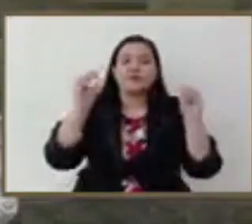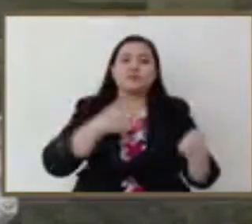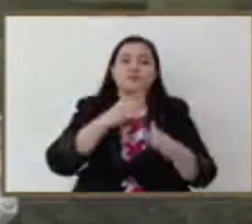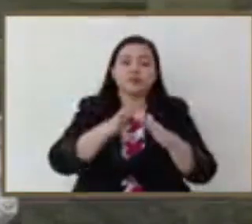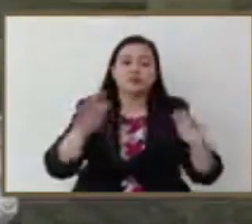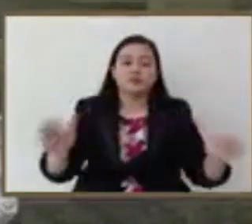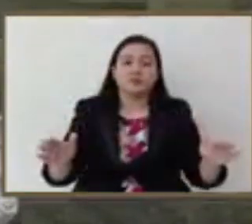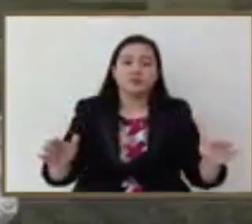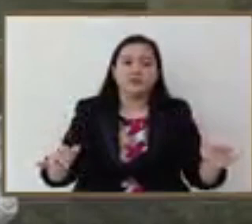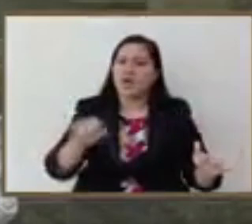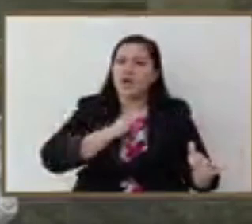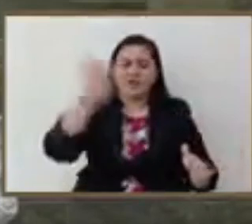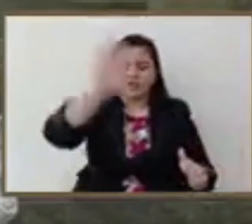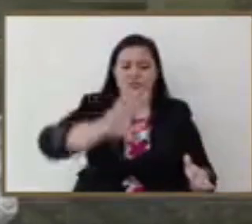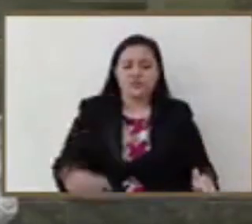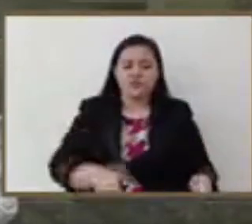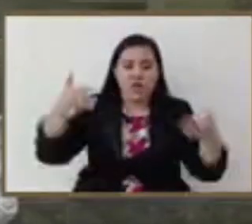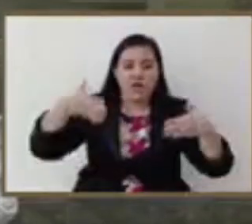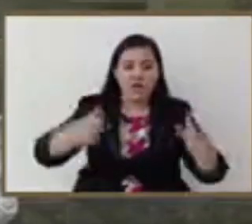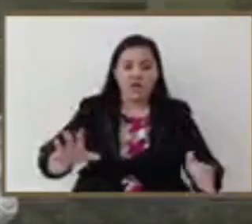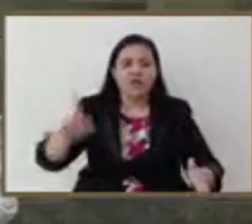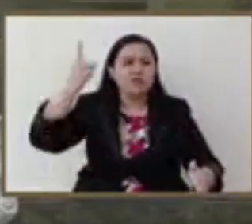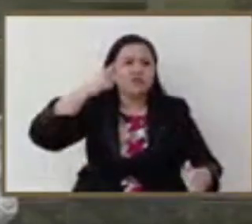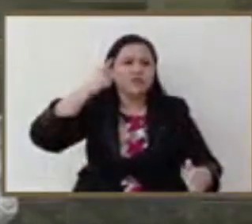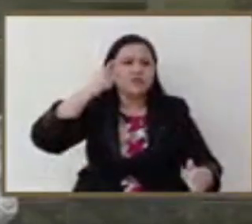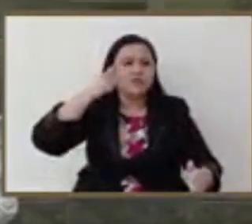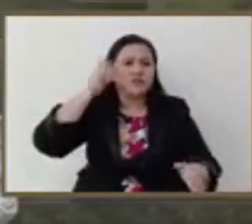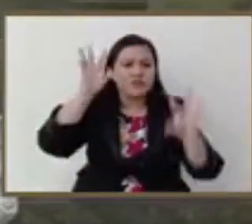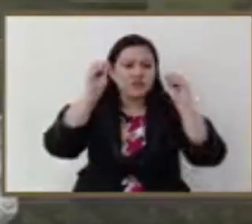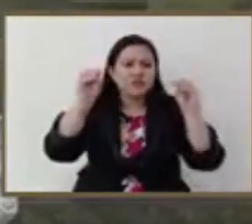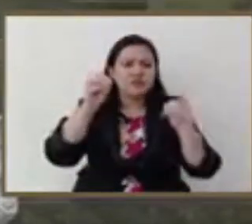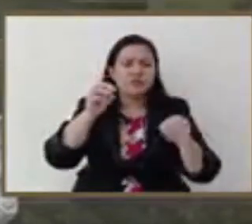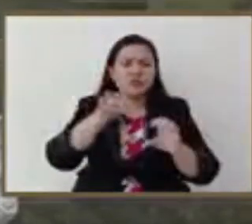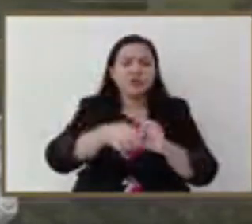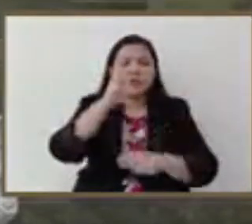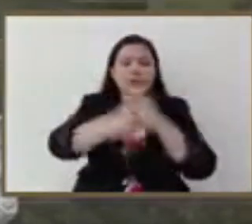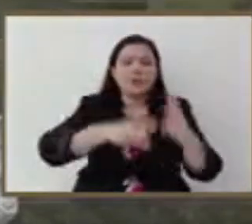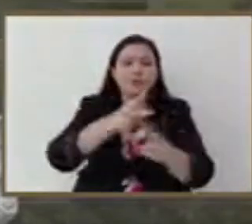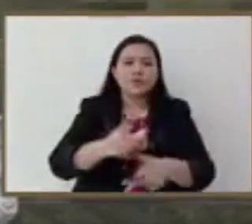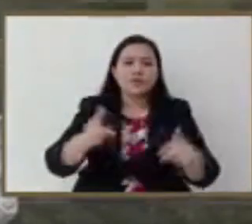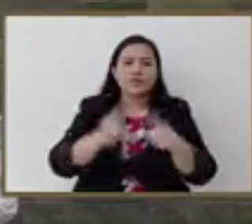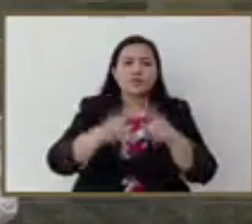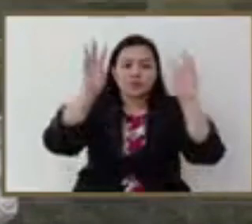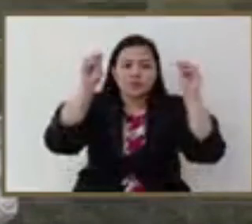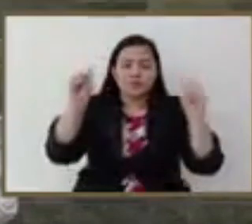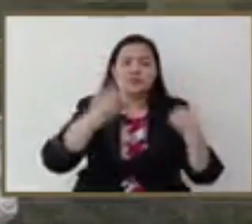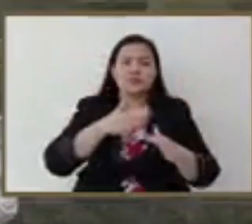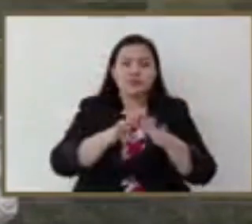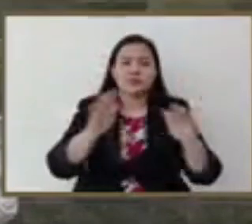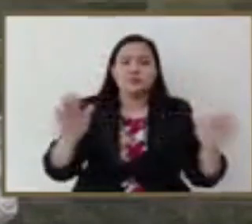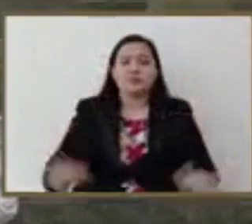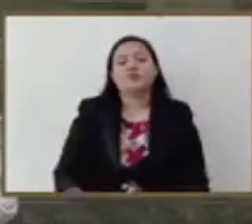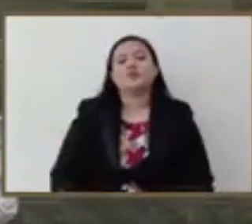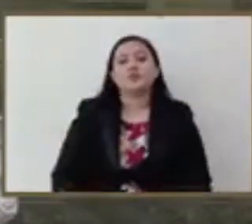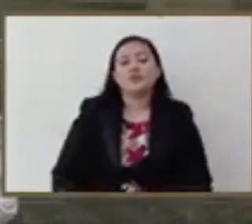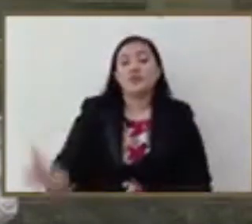the world to educate my children. There's only one thing,